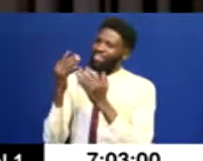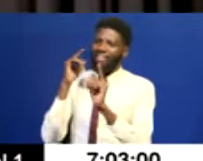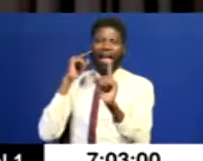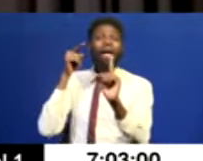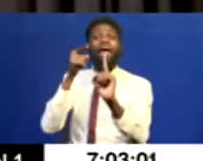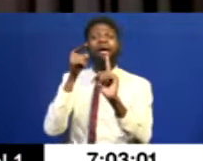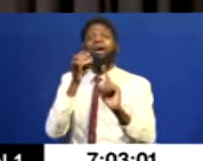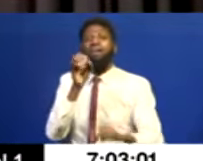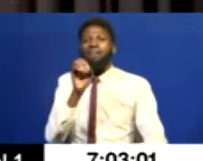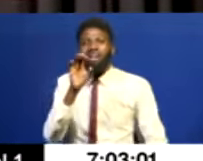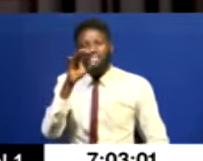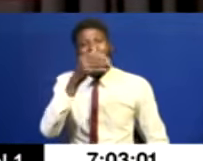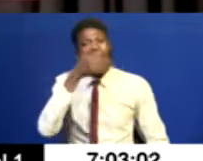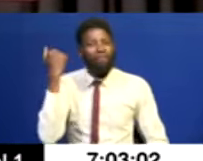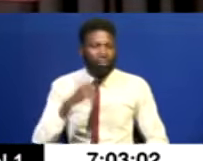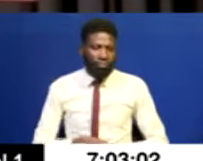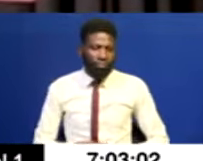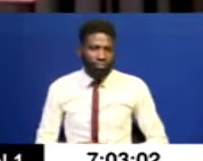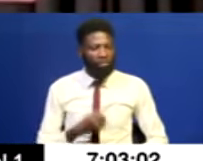plead and persuade